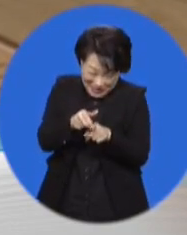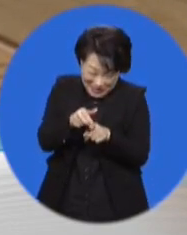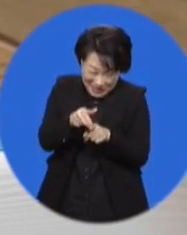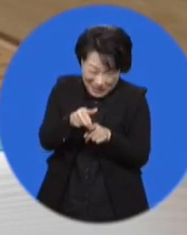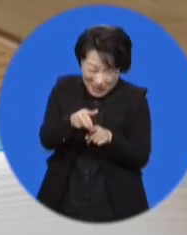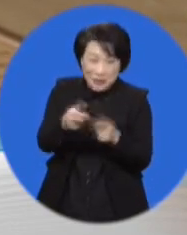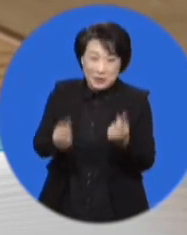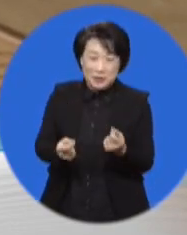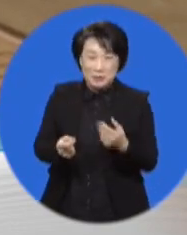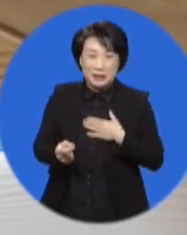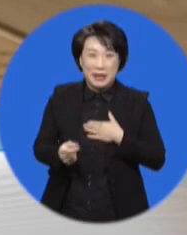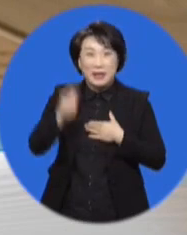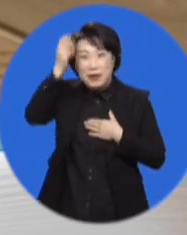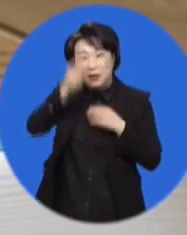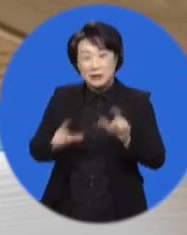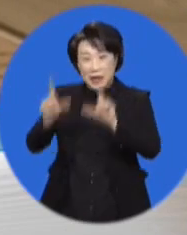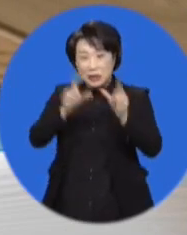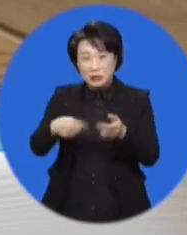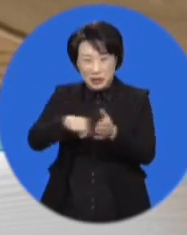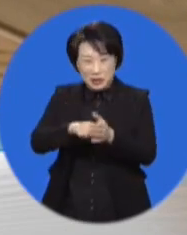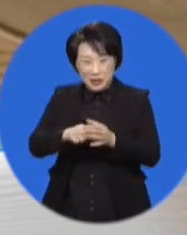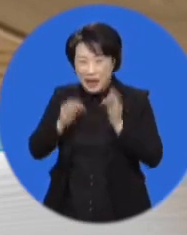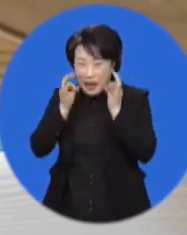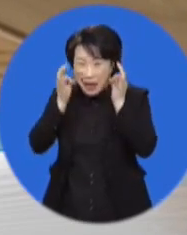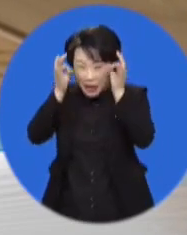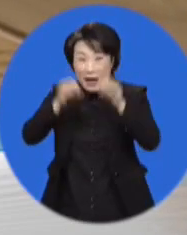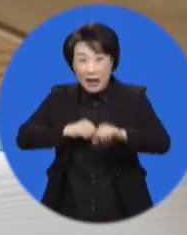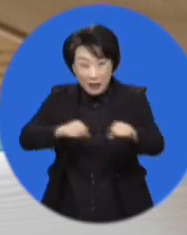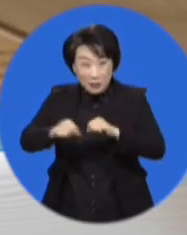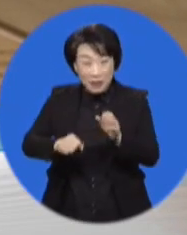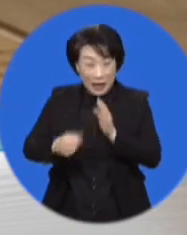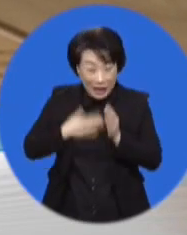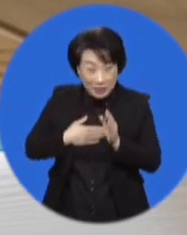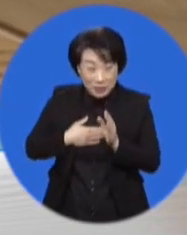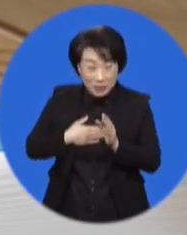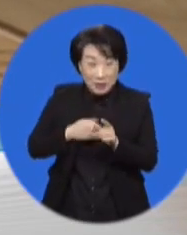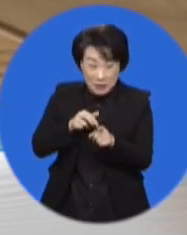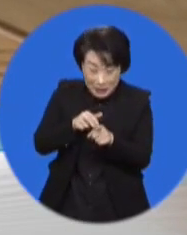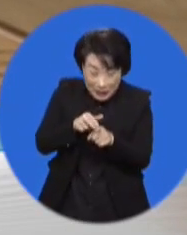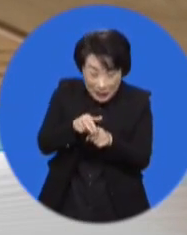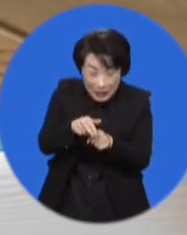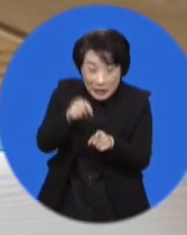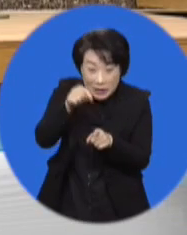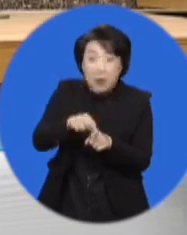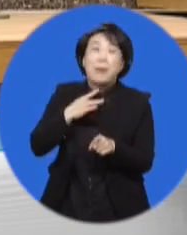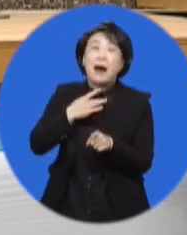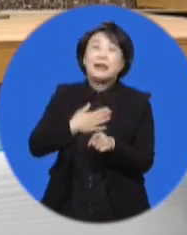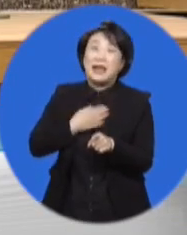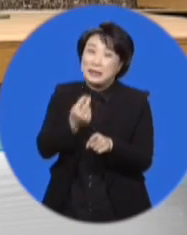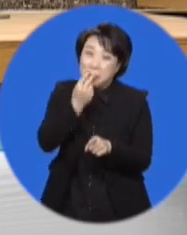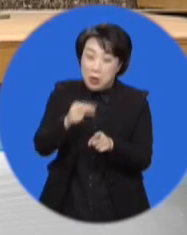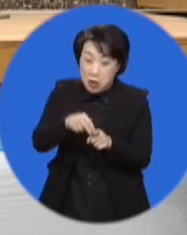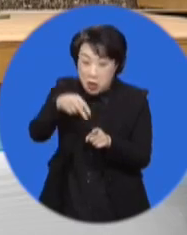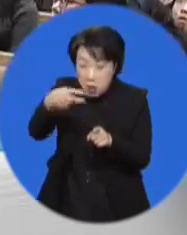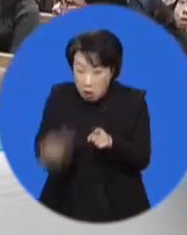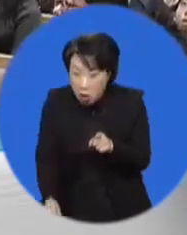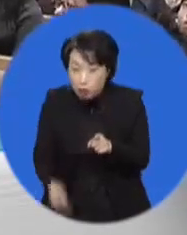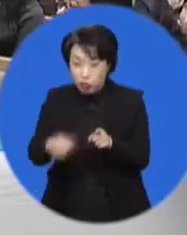우리는 살려고 몸부림치며 이 애나무 다리만 나의 생명이다 이 말이오. 떨어지면 죽는다 이